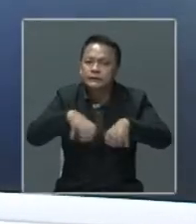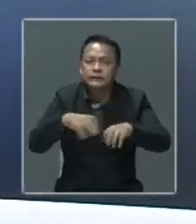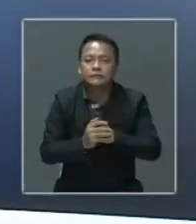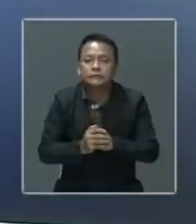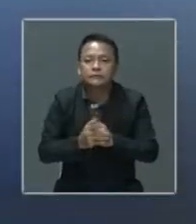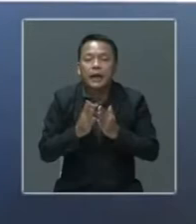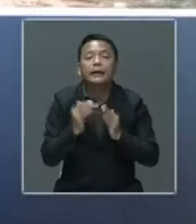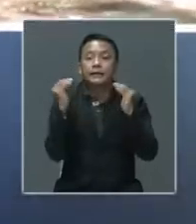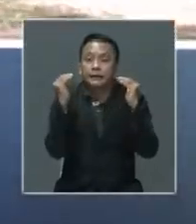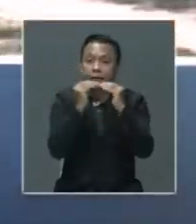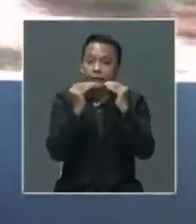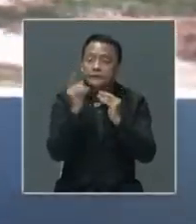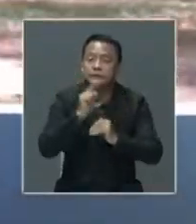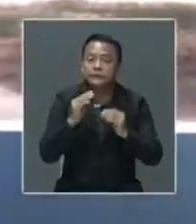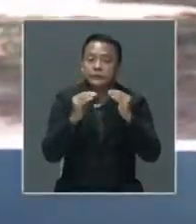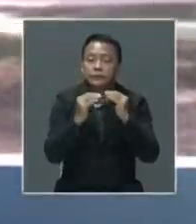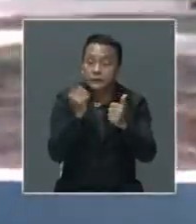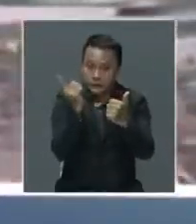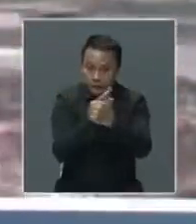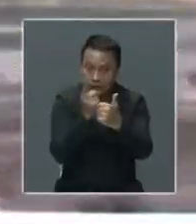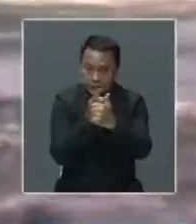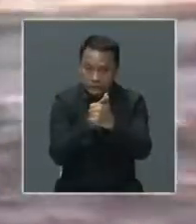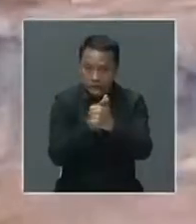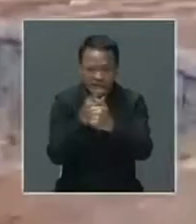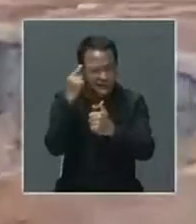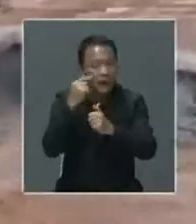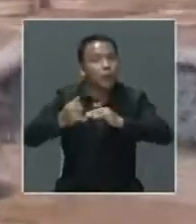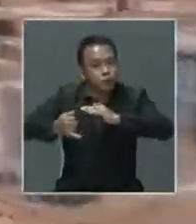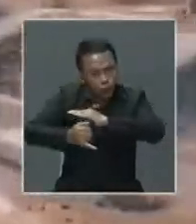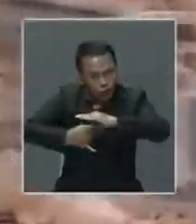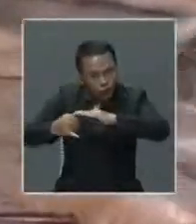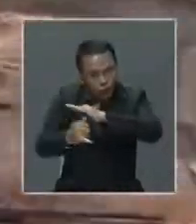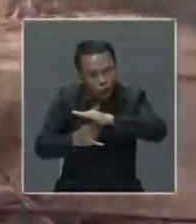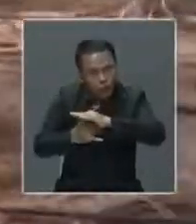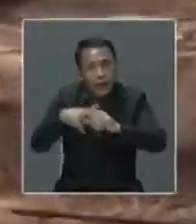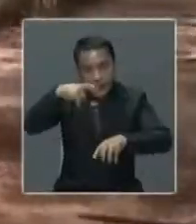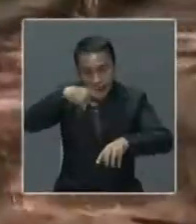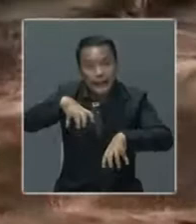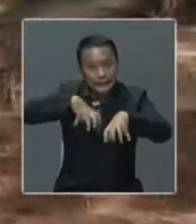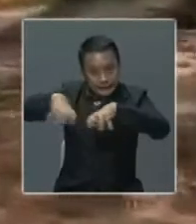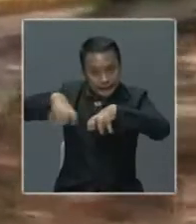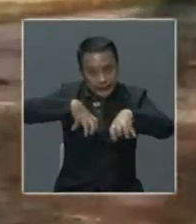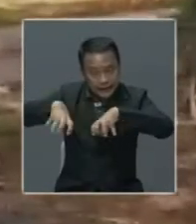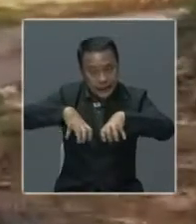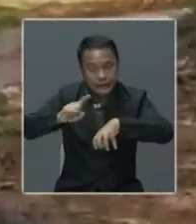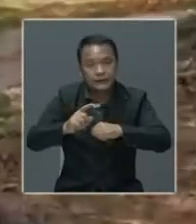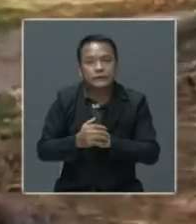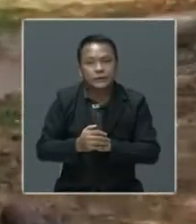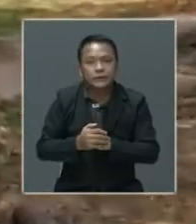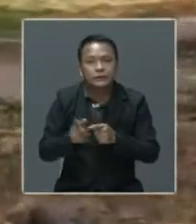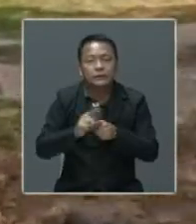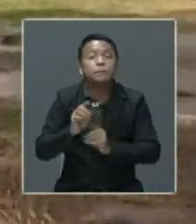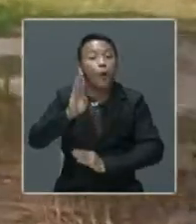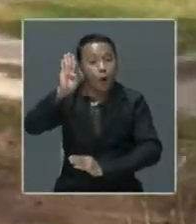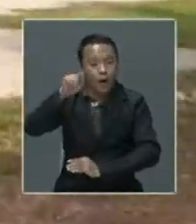การให้สิทธิ์ถามว่าทำไมกรณีแรกเนี่ยถึงจะเป็น long stay ไทยจัดการ long stay จำกัดนะคะนั่นก็เป็นเพราะว่าบริษั